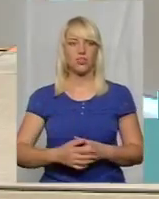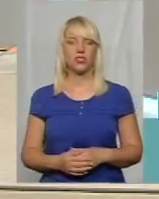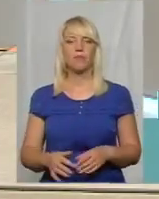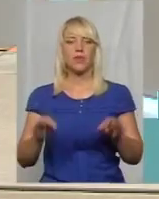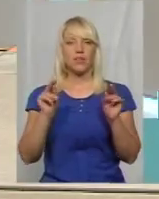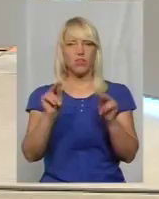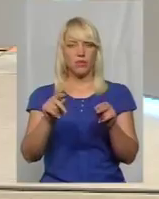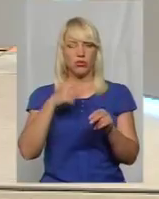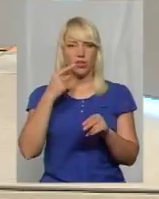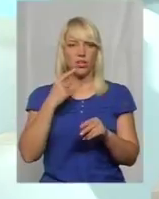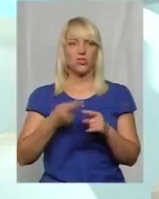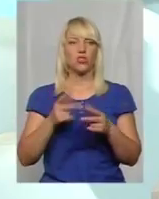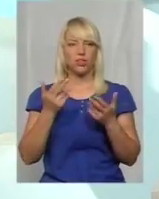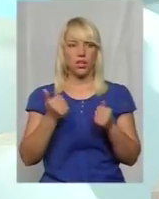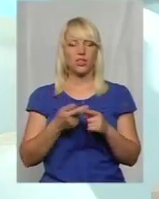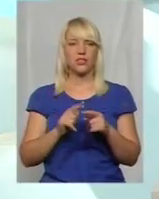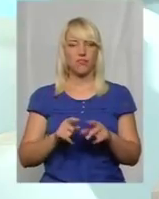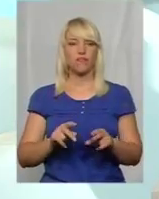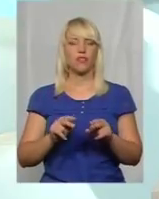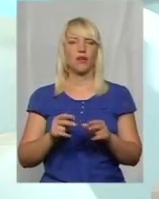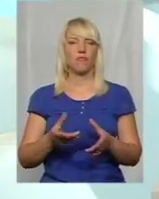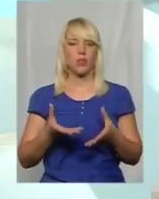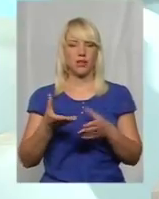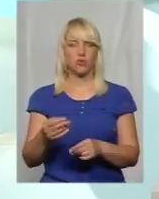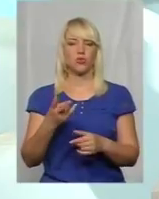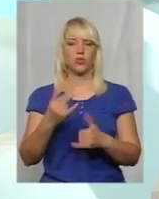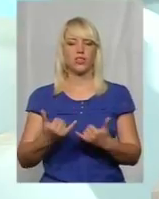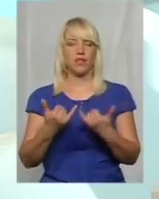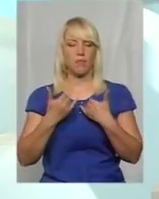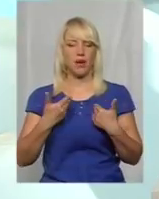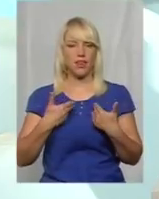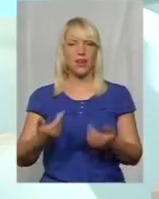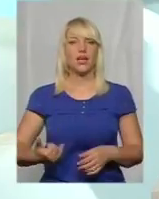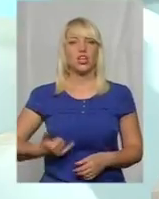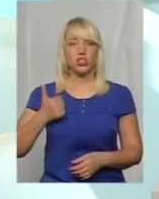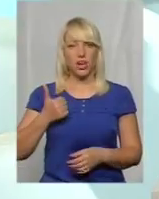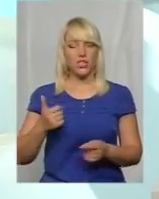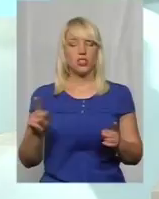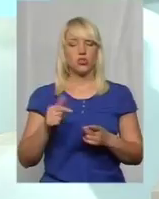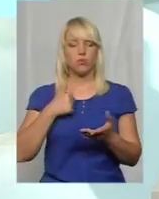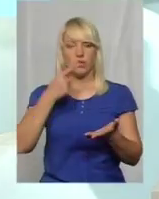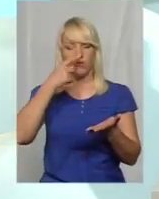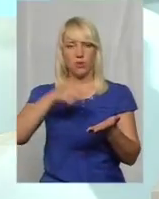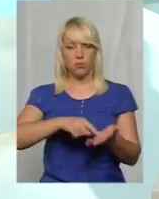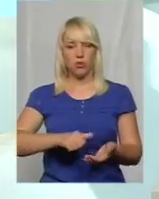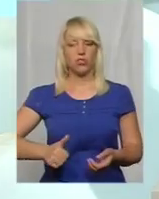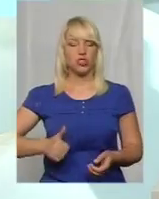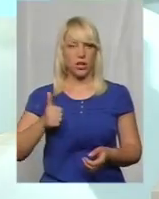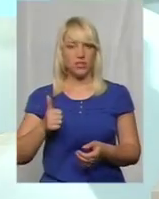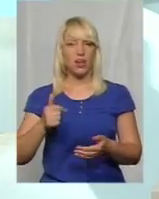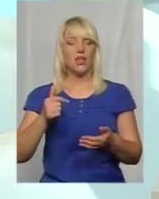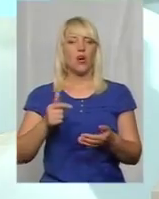Відверто кажучи, звісно, що вплинули. Для мене честь то, що саме мені випала честь сьогодні очолювати область. Да. І